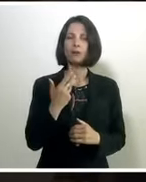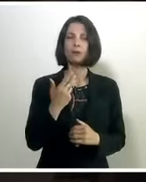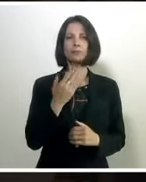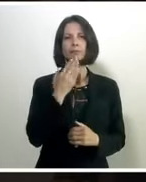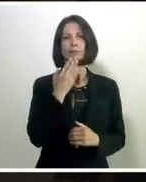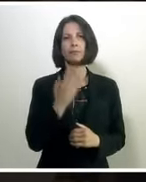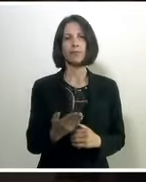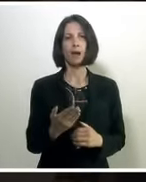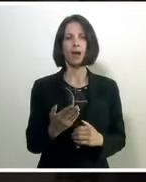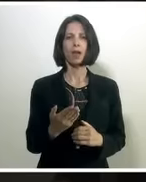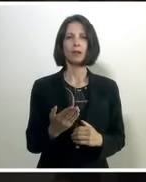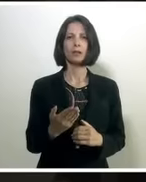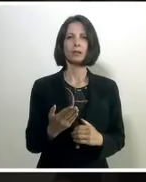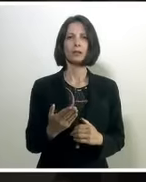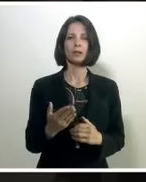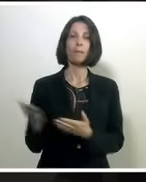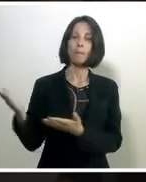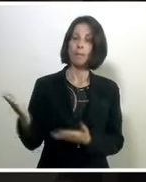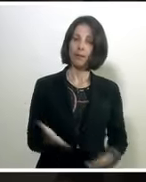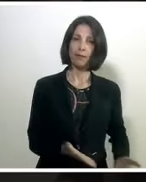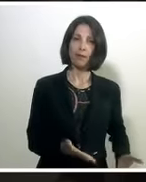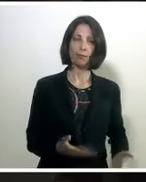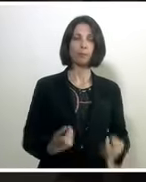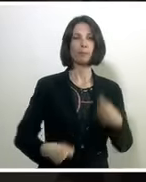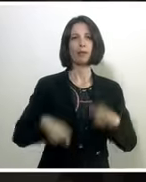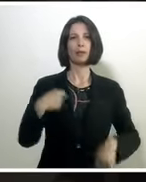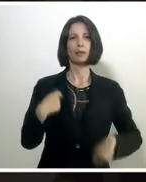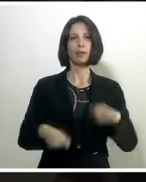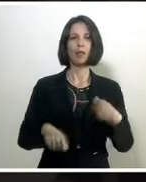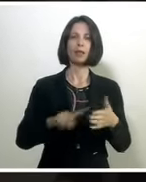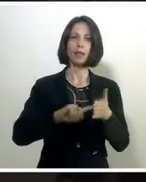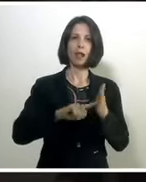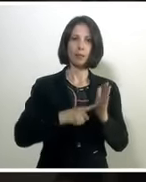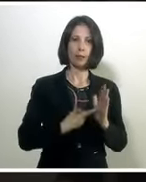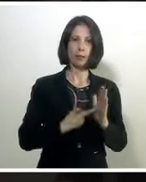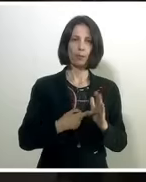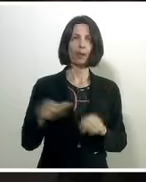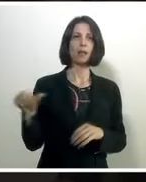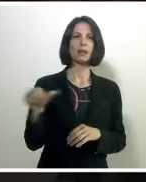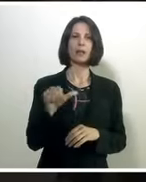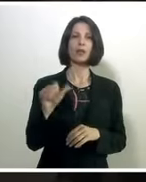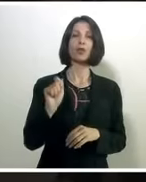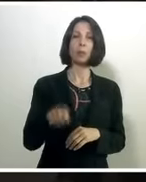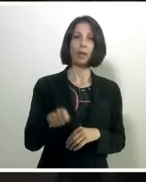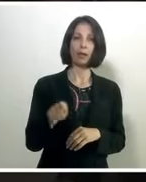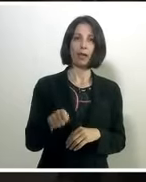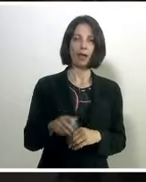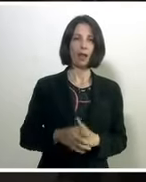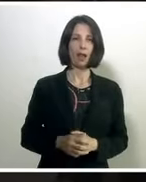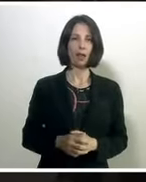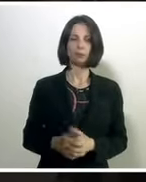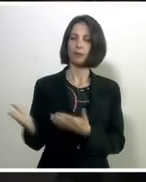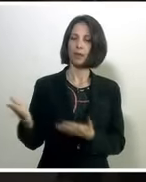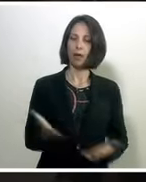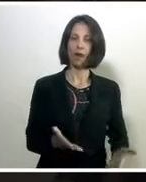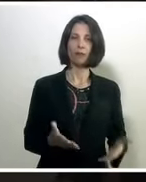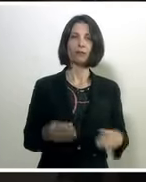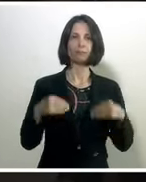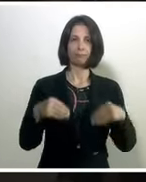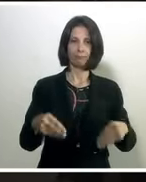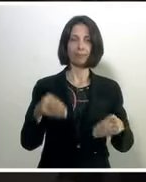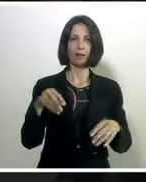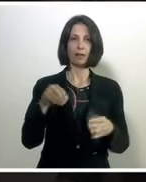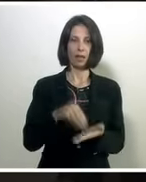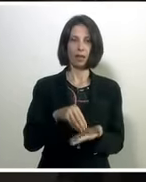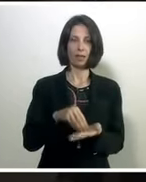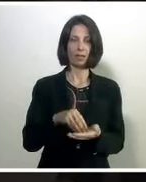ringraziamento di benvenuto al Presidente della Repubblica Sergio mattarell per aver accolto il nostro invito